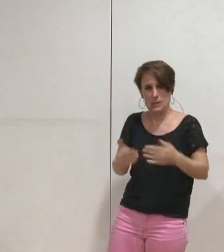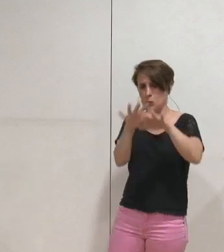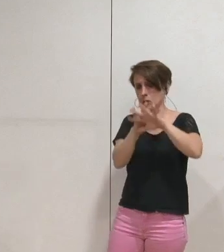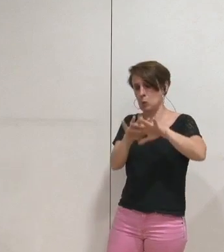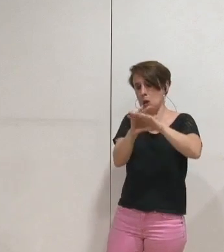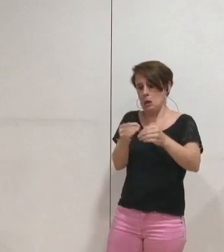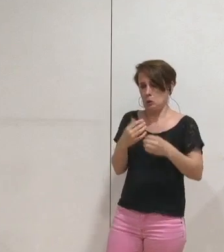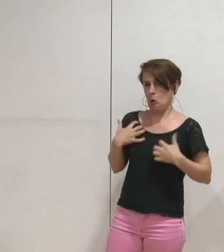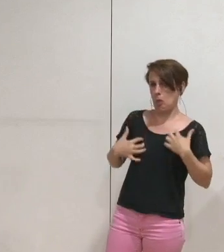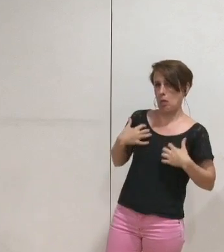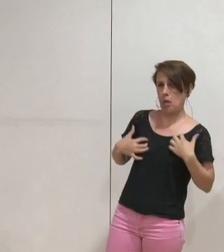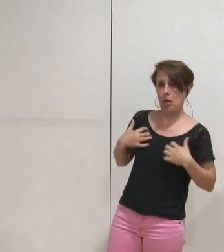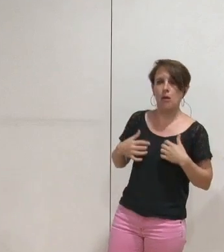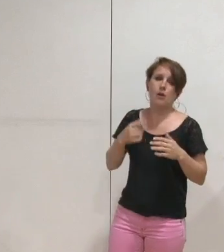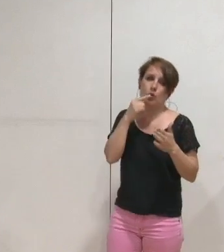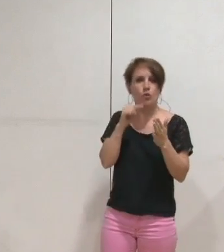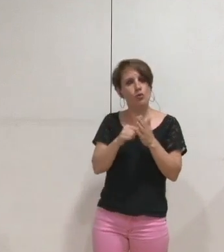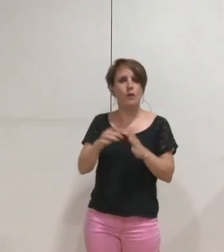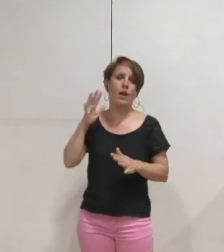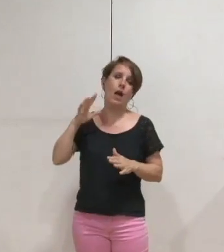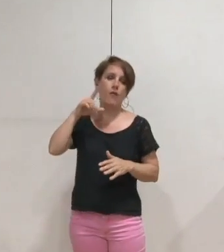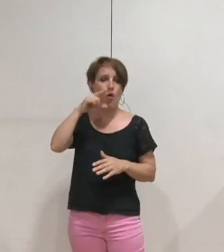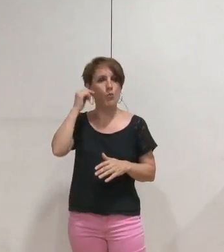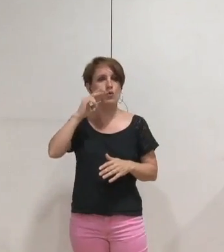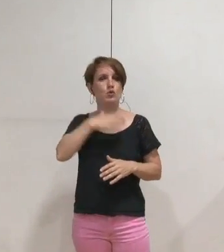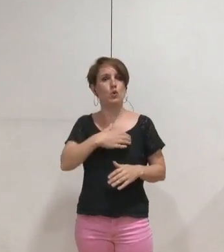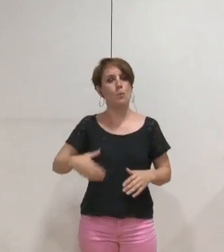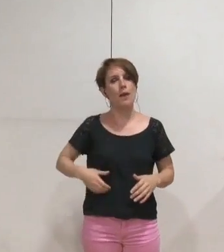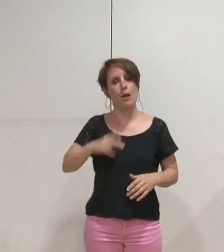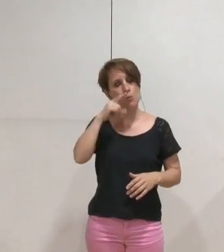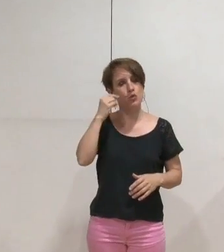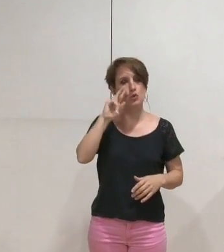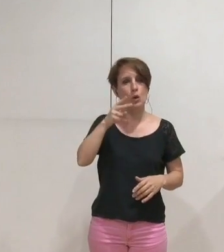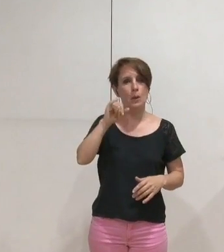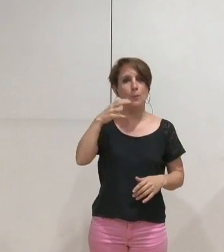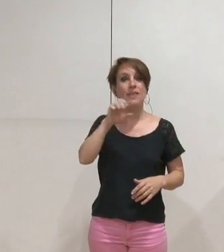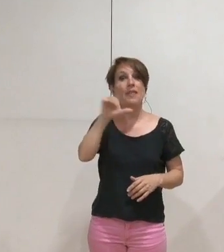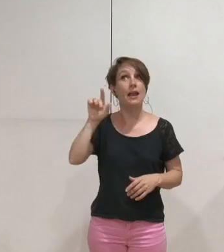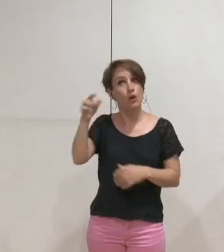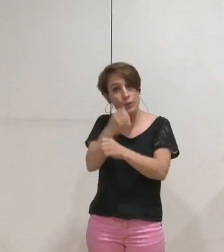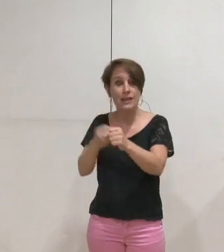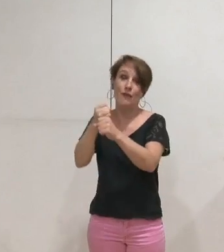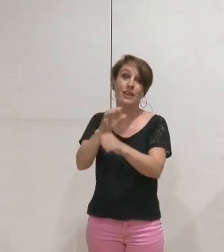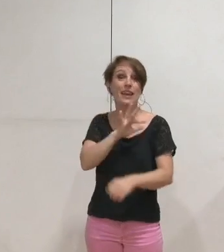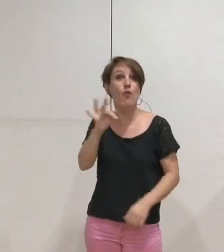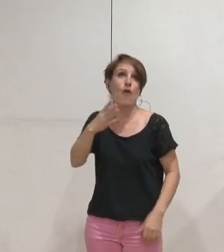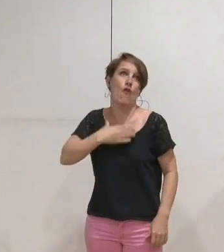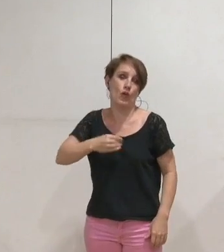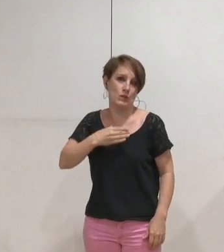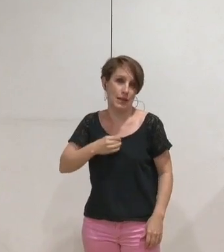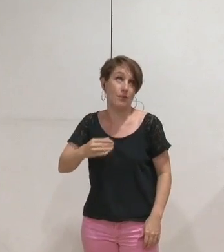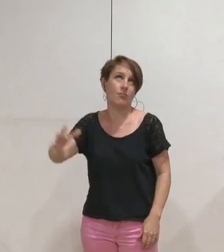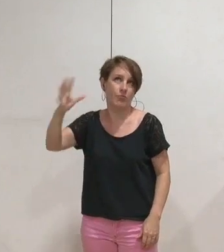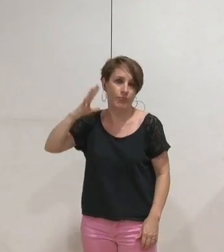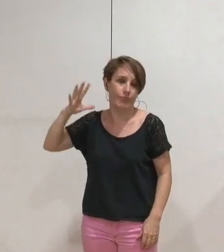d'Antoine Pinel l' ancien maire de saint-chamon celui qui avait créé le franc français et oui ça nous rajunit pas il disait que pour gérer la France il